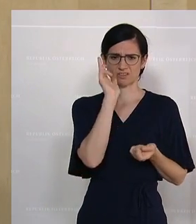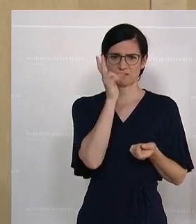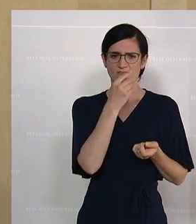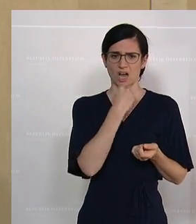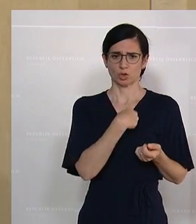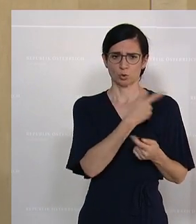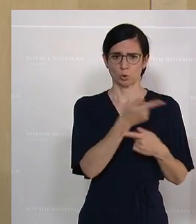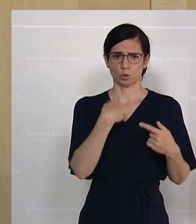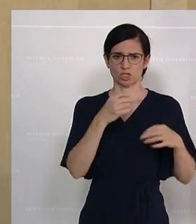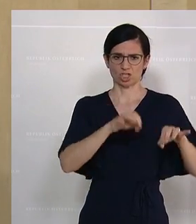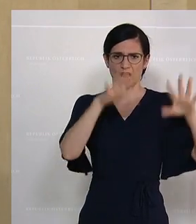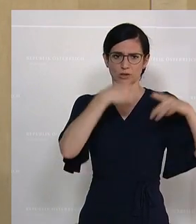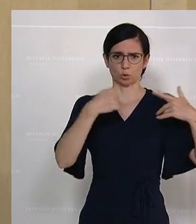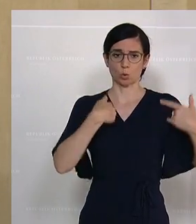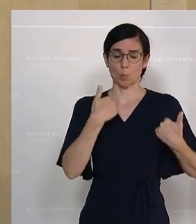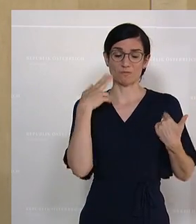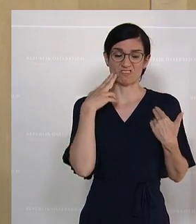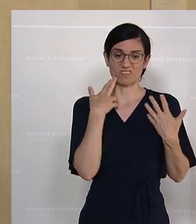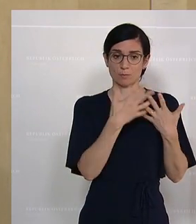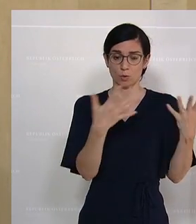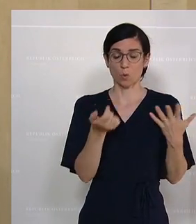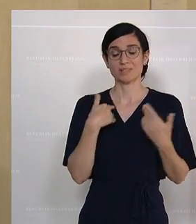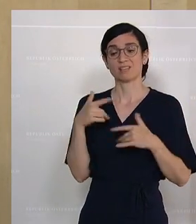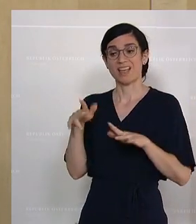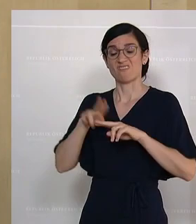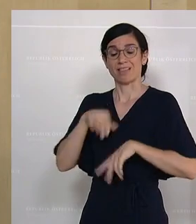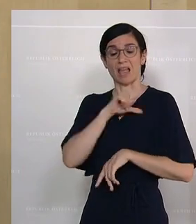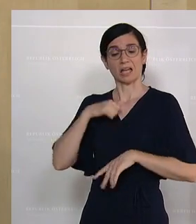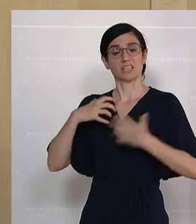atomkonzern ein letzter punkt